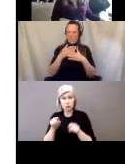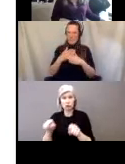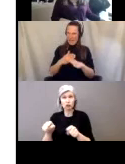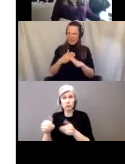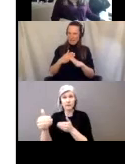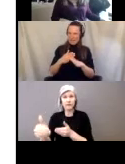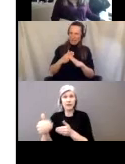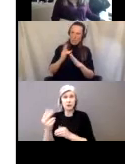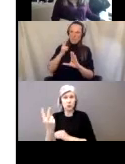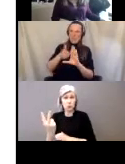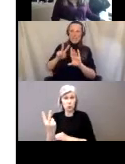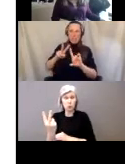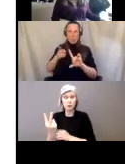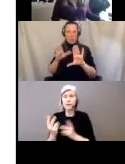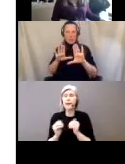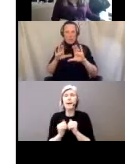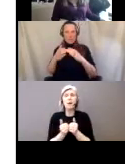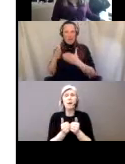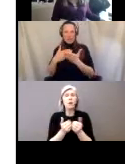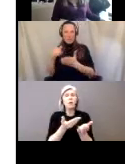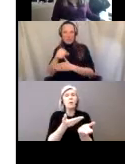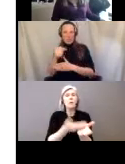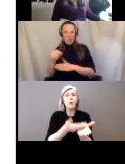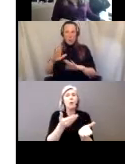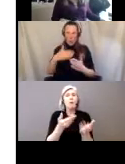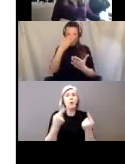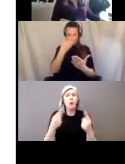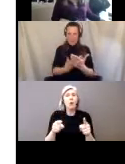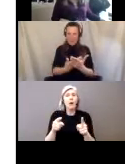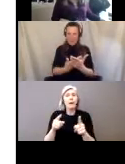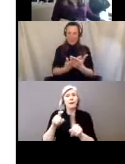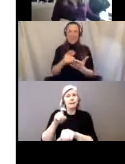2? Et comment pouvons-nous le prouver lors de la prise de rendez-vous?